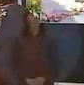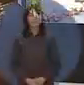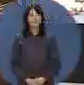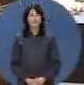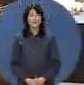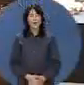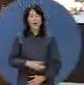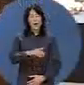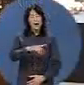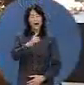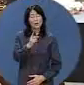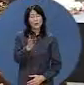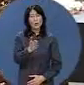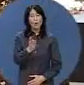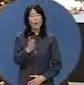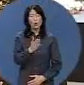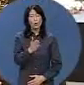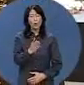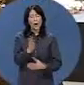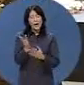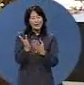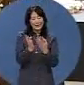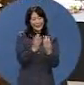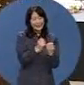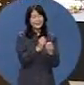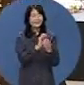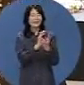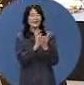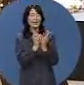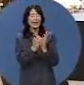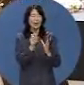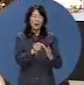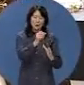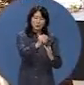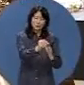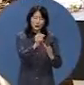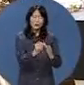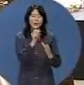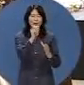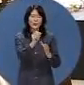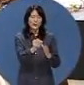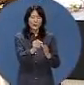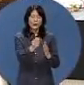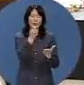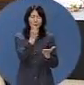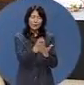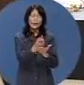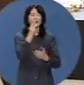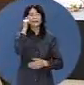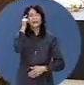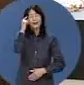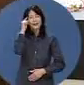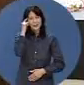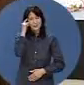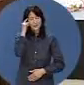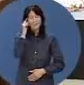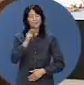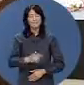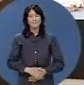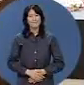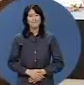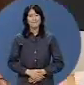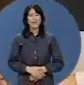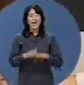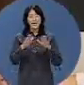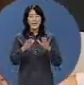ガーデニング始めたすぐの頃はとにかくプランターをたくさん並べてたくさんお花を咲かすことをばっかりしてたんです